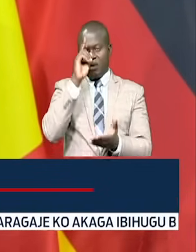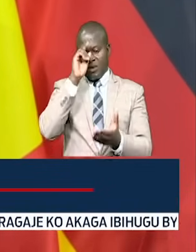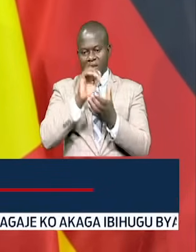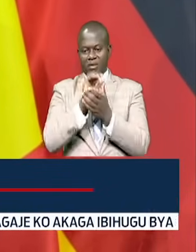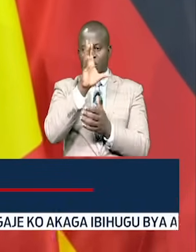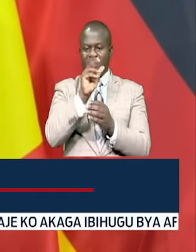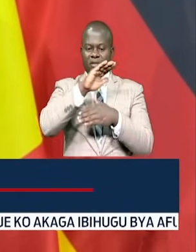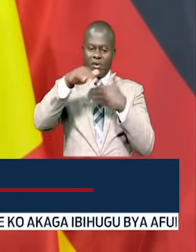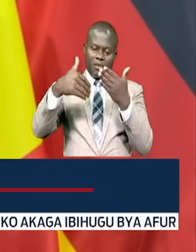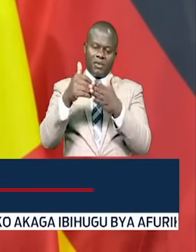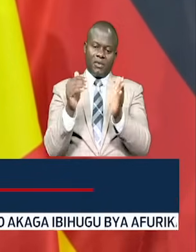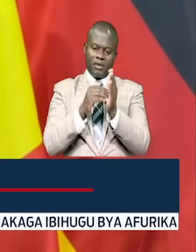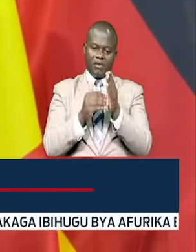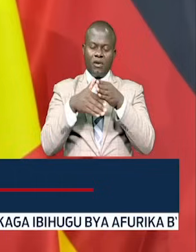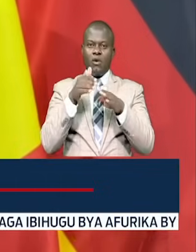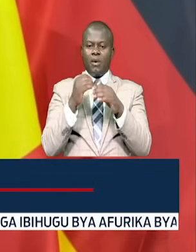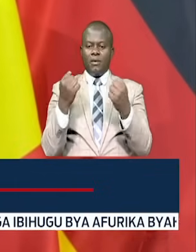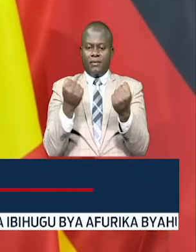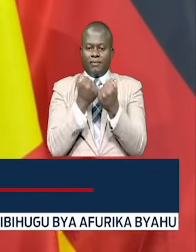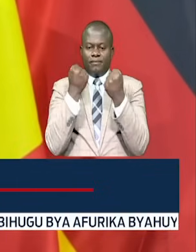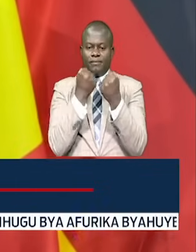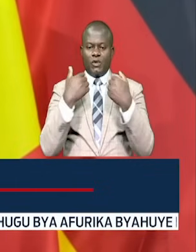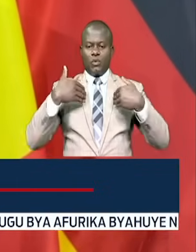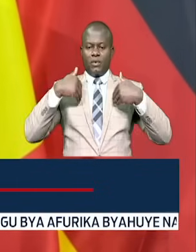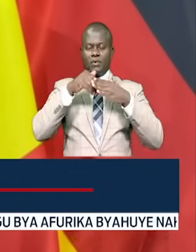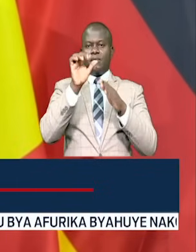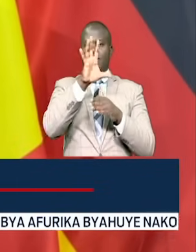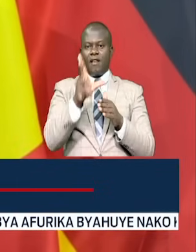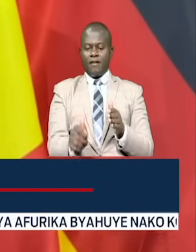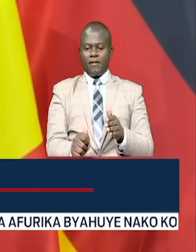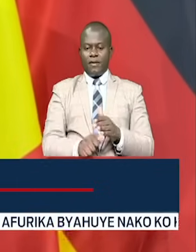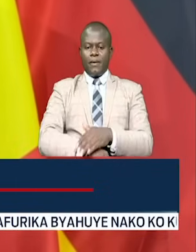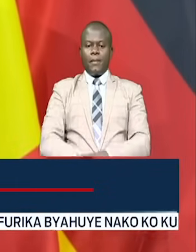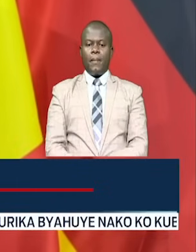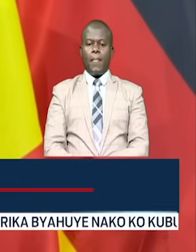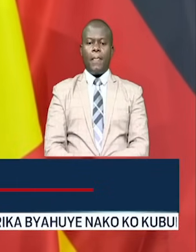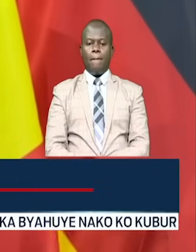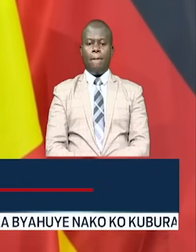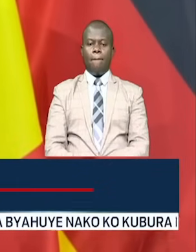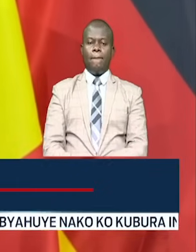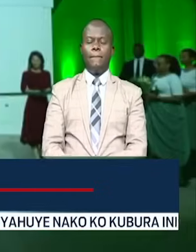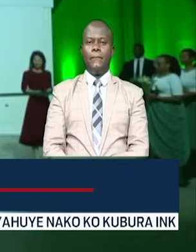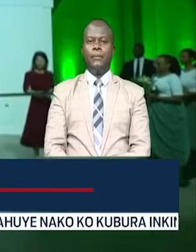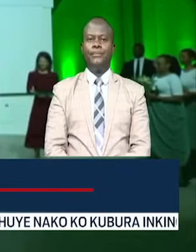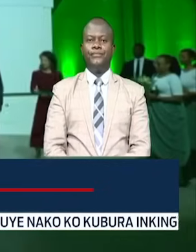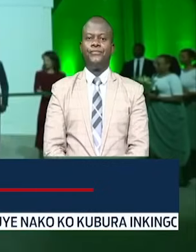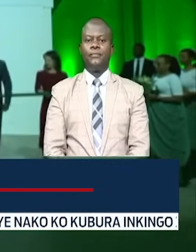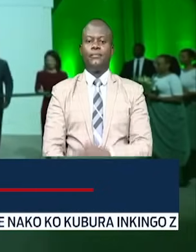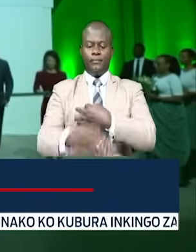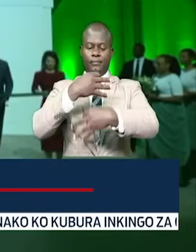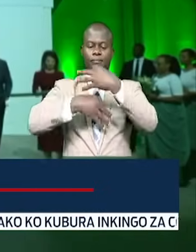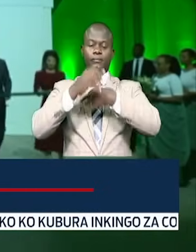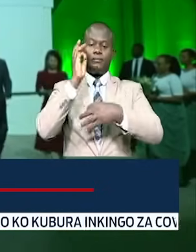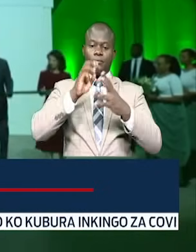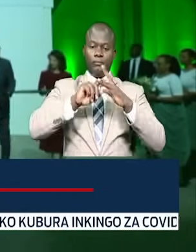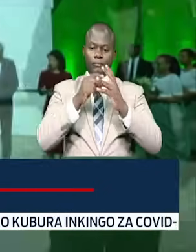bose kandi twubaka ubudahangarwa bw'ubuzima ku mugabane wacu. Future for our continent. Uruganda ruzatangira